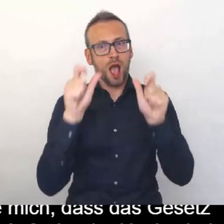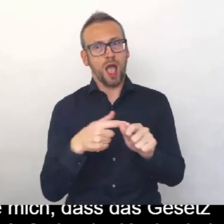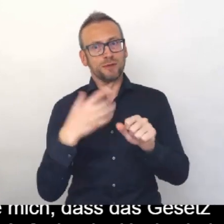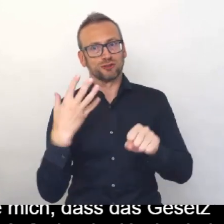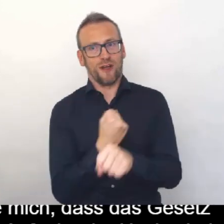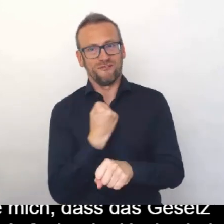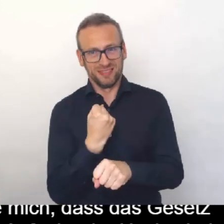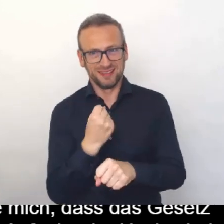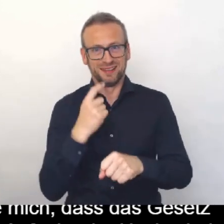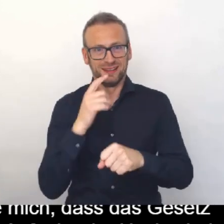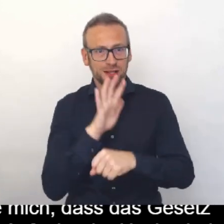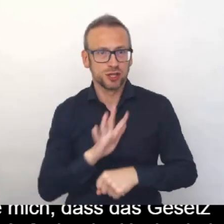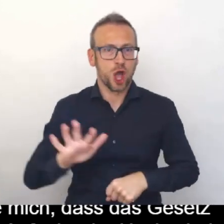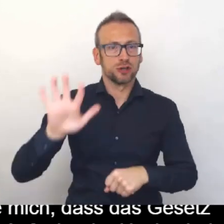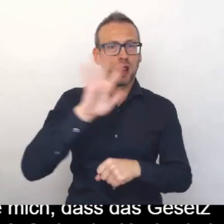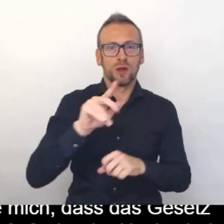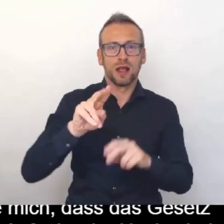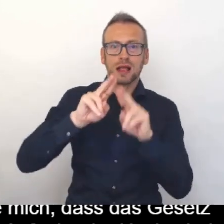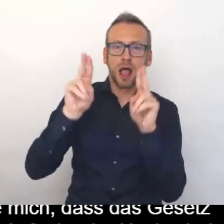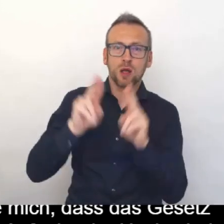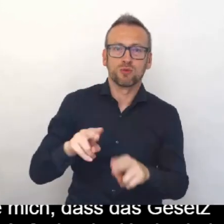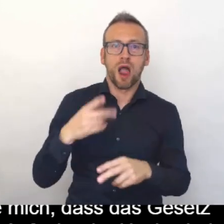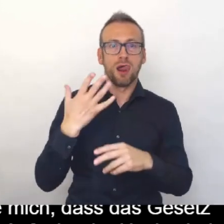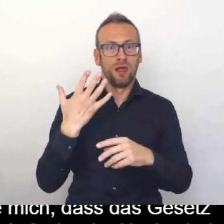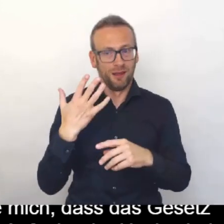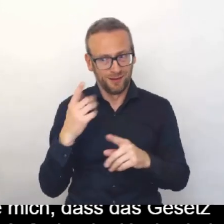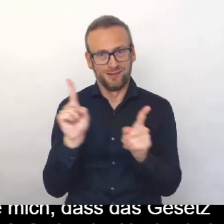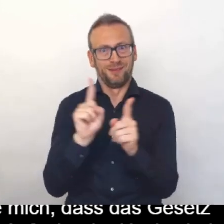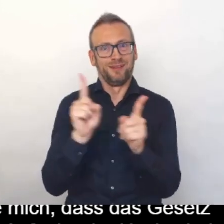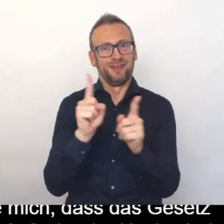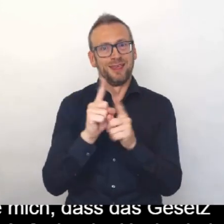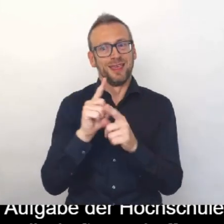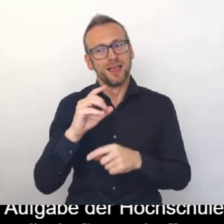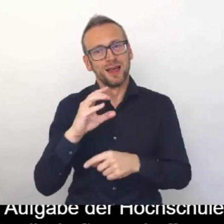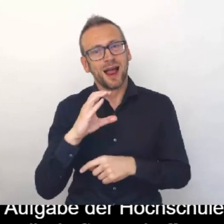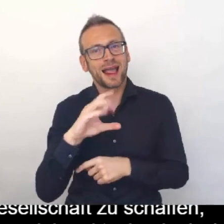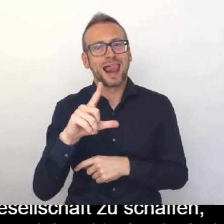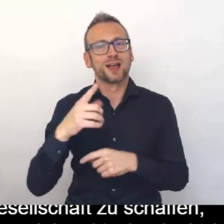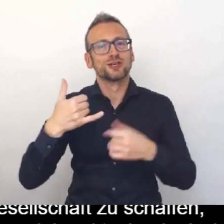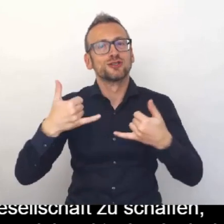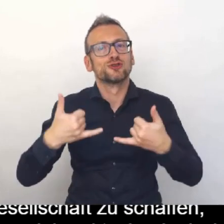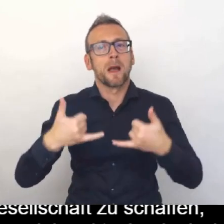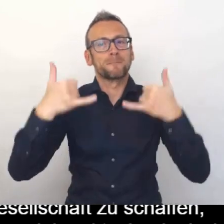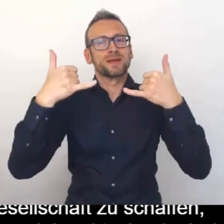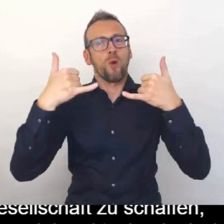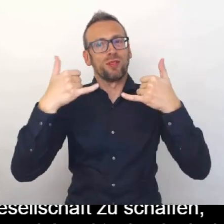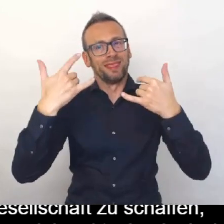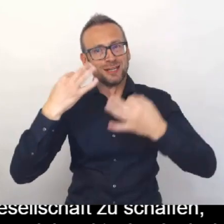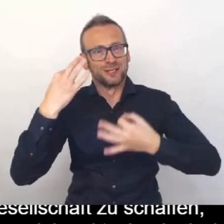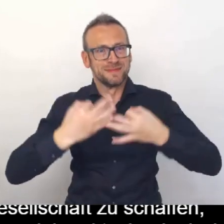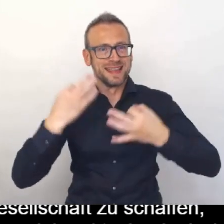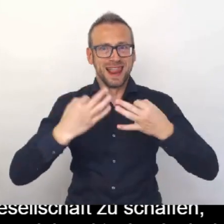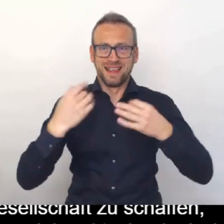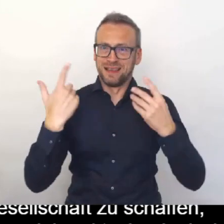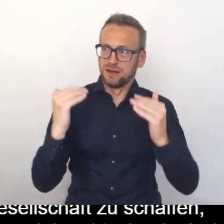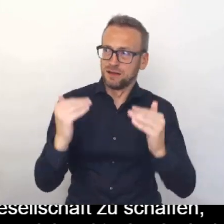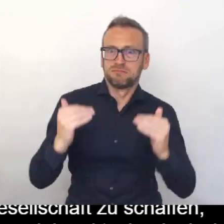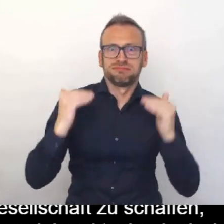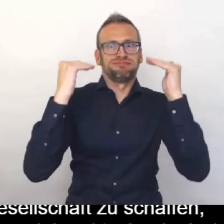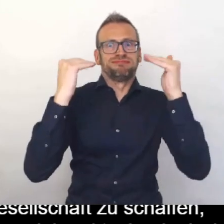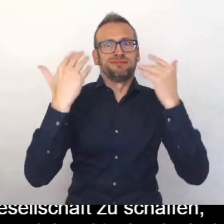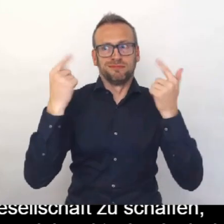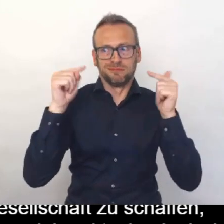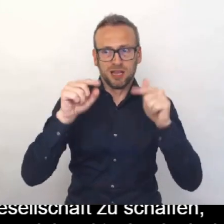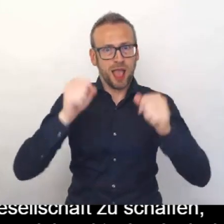Aufgabe. Die Hochschulen müssen sich auf ihre drei Kernaufgaben, die wurden schon genannt, im Gesetz dabei